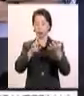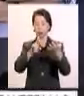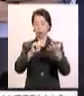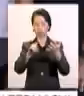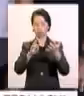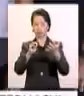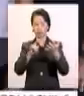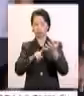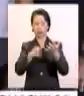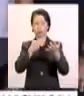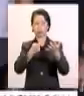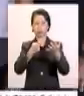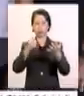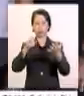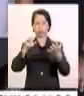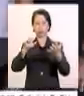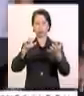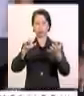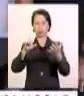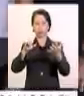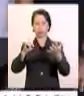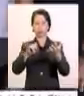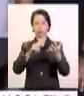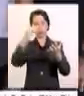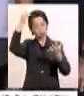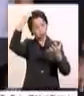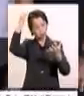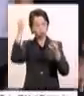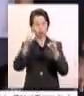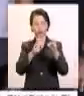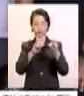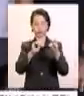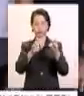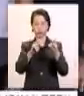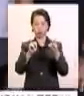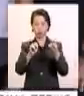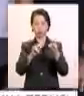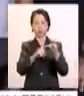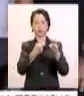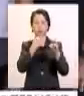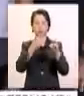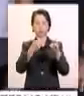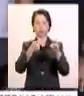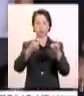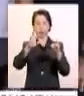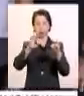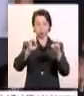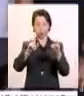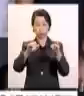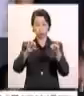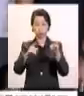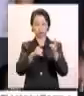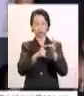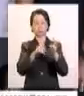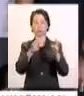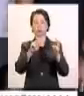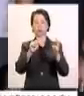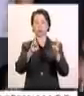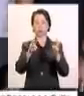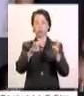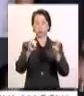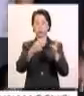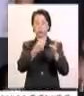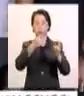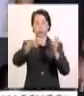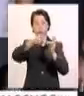Razman Roslan dan Saiful Rizwan Selamat dari Selangor, Wan Amirul Afiq Wan Abdul Rahman dari Felda United serta Muhammad Raimi Matnor